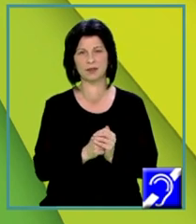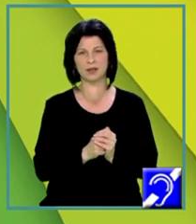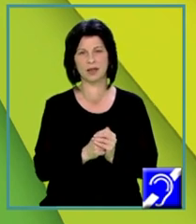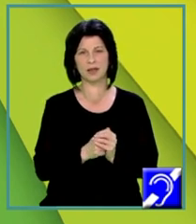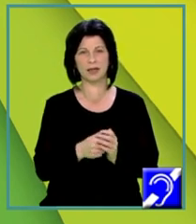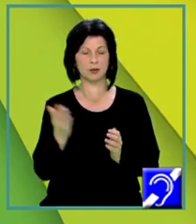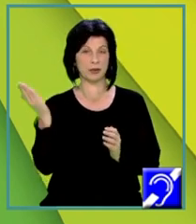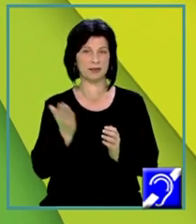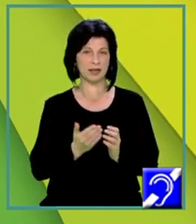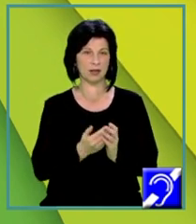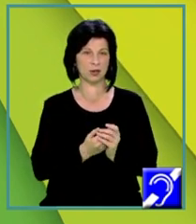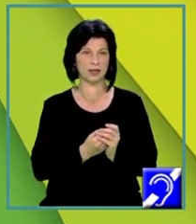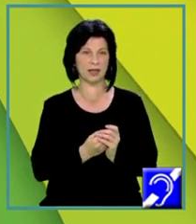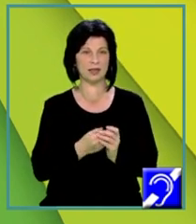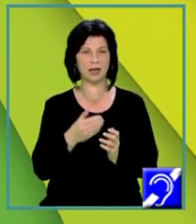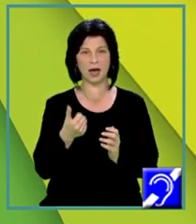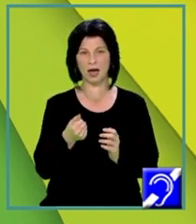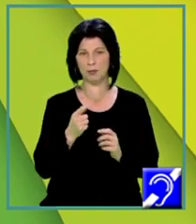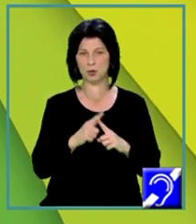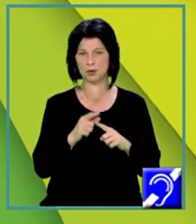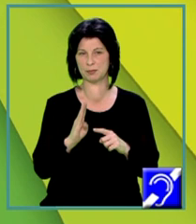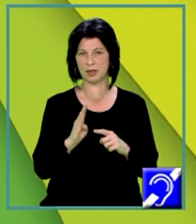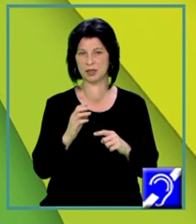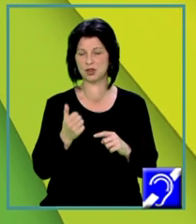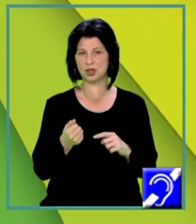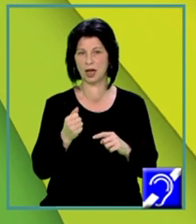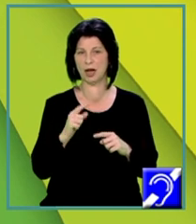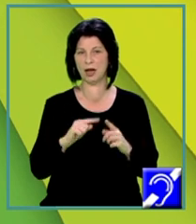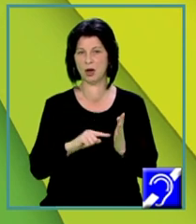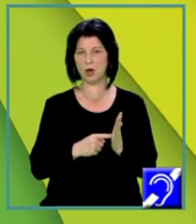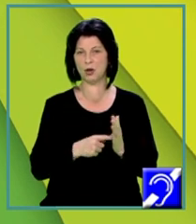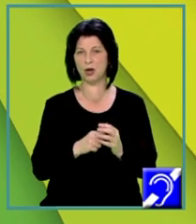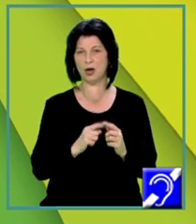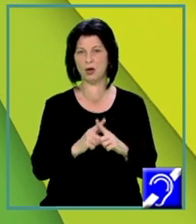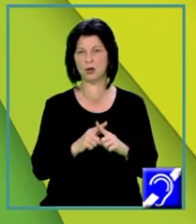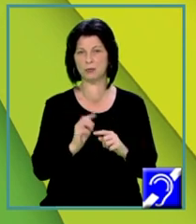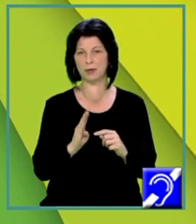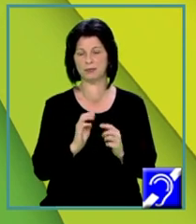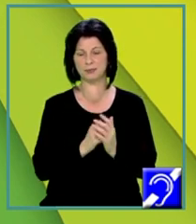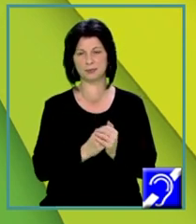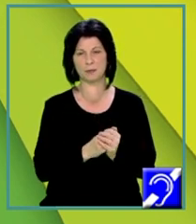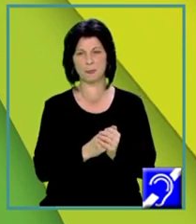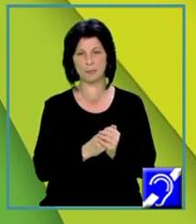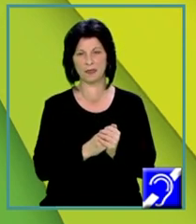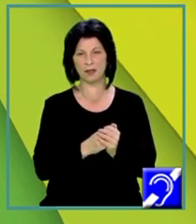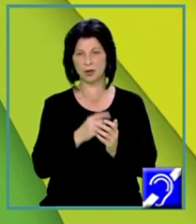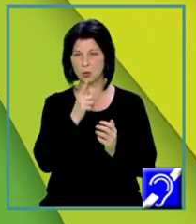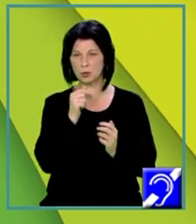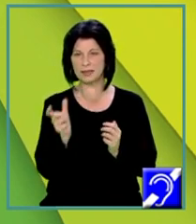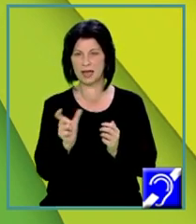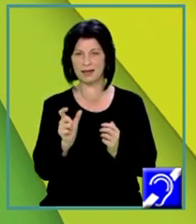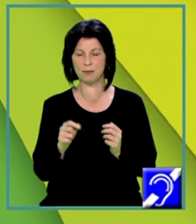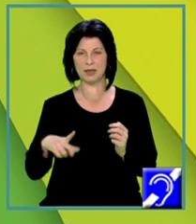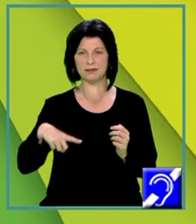sigur situație absolut similara la produsul de Matrice unde elementele de pe diagonala principală sunt egale iar pe